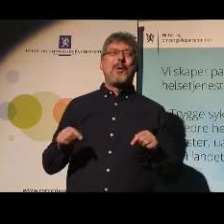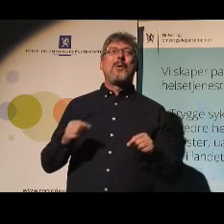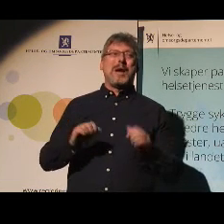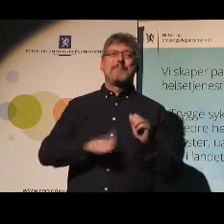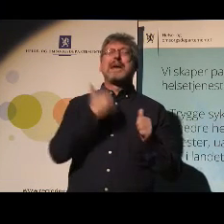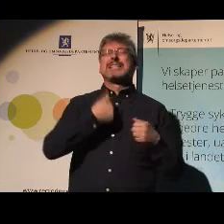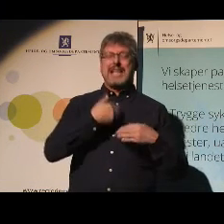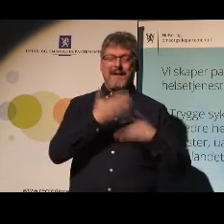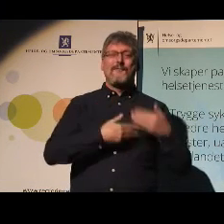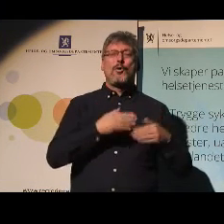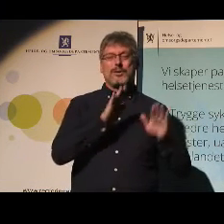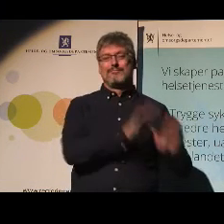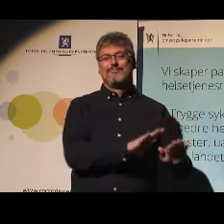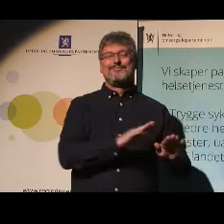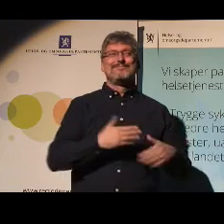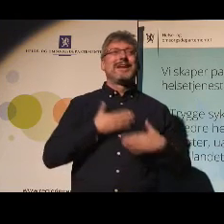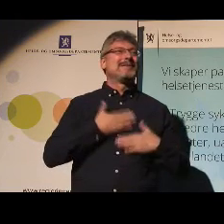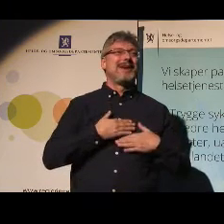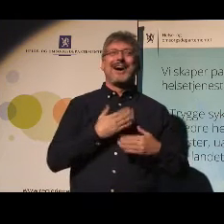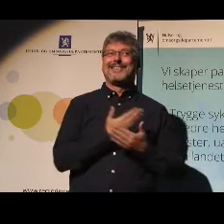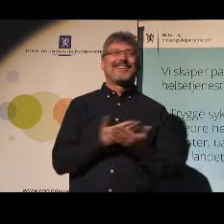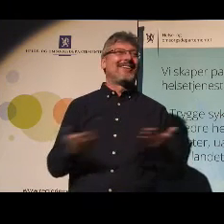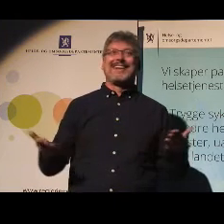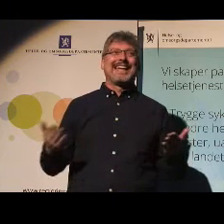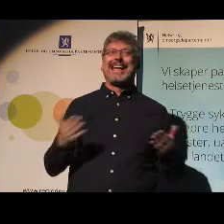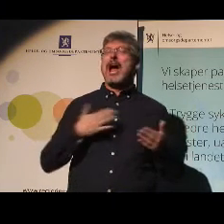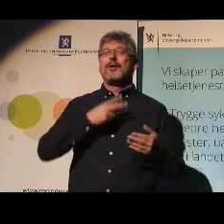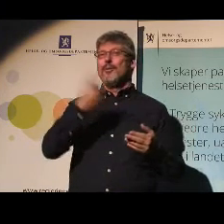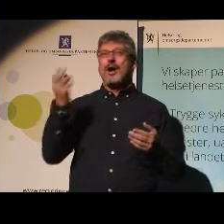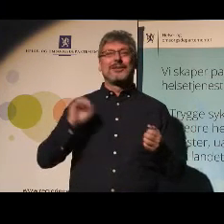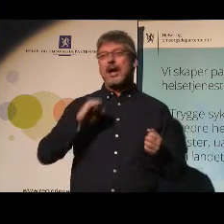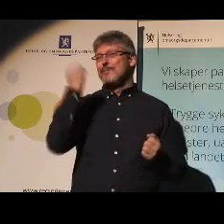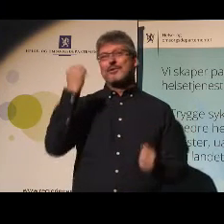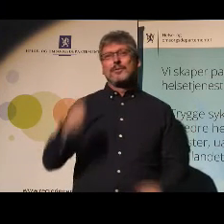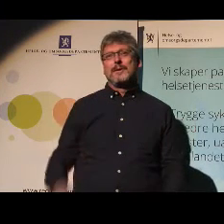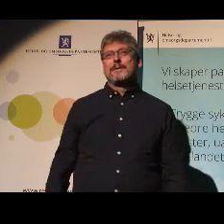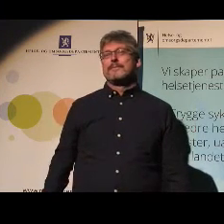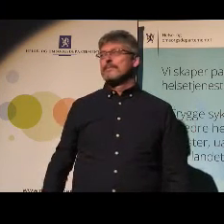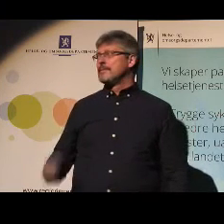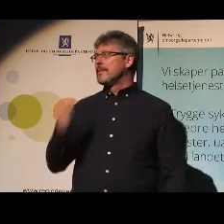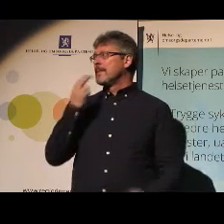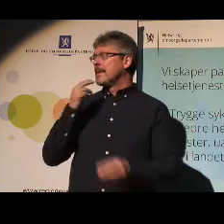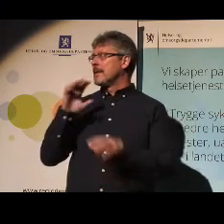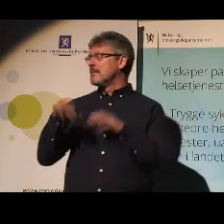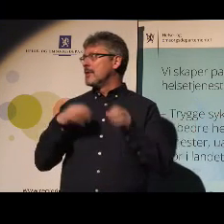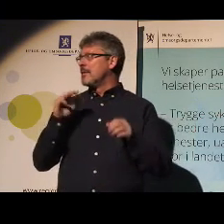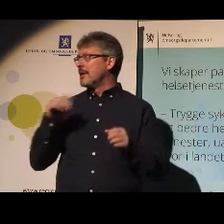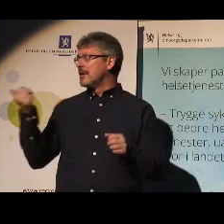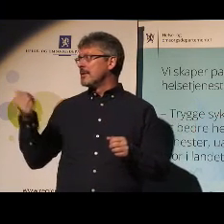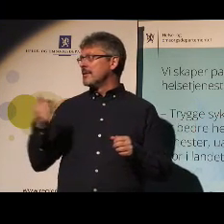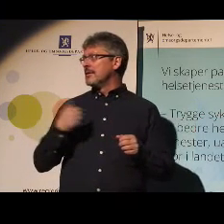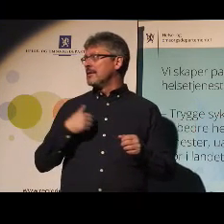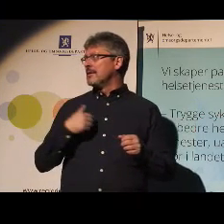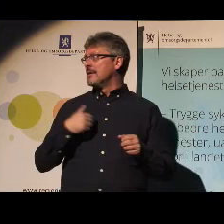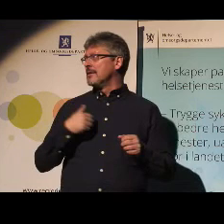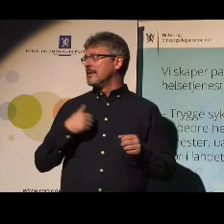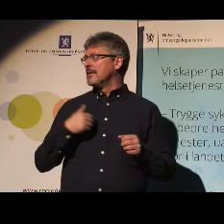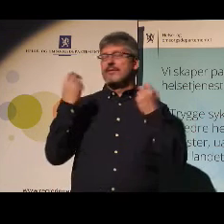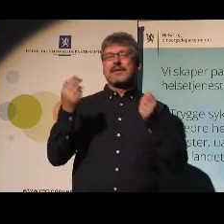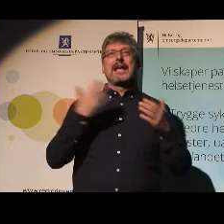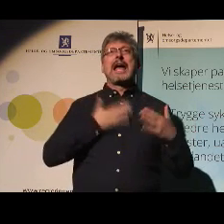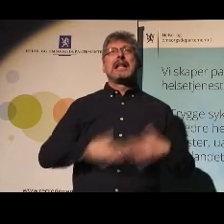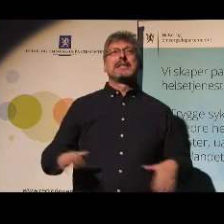meg i badet, og ikke tenke på andre ambisjoner. Jeg heter Bjørn Inge Larsen. Jeg departementsråd i helse-